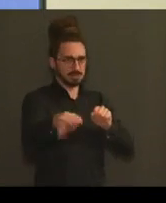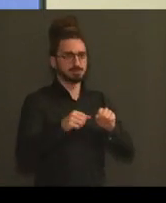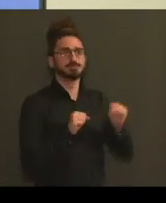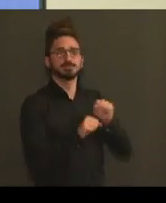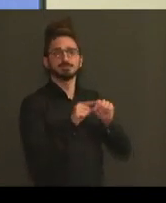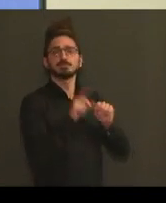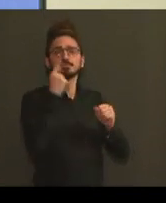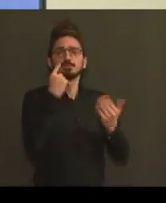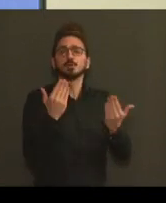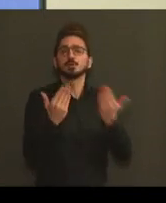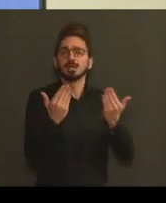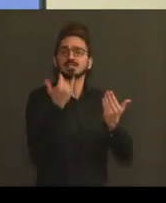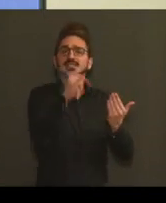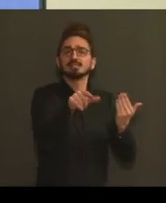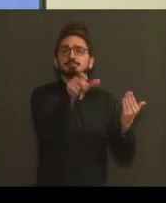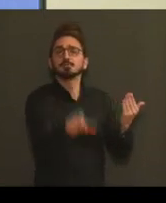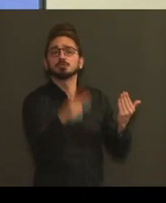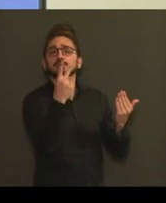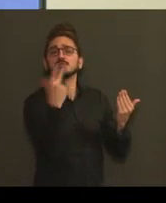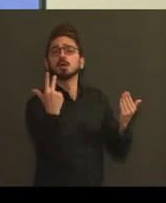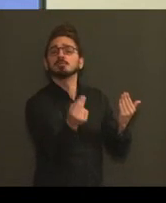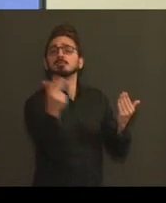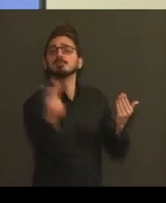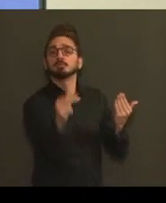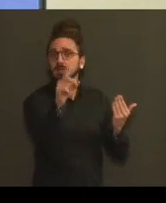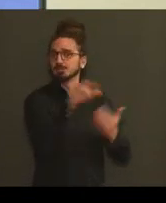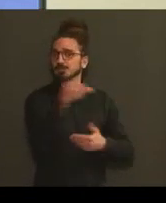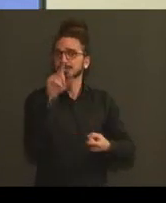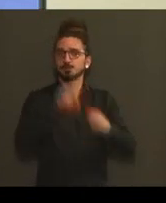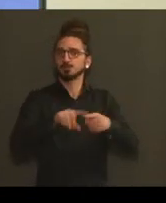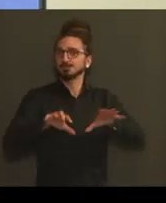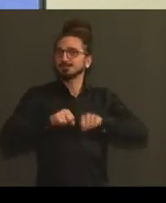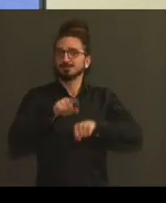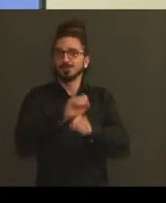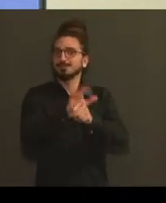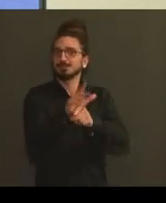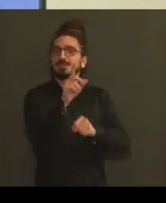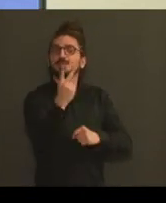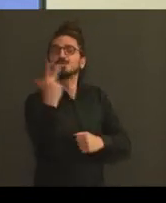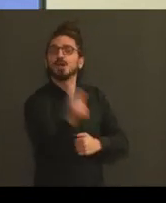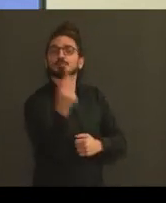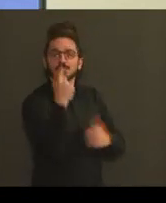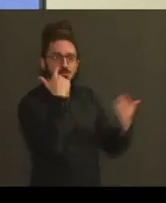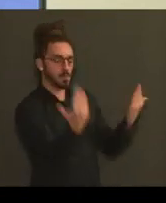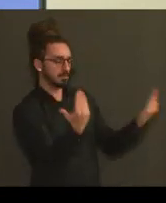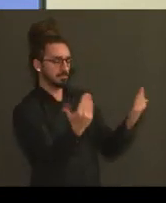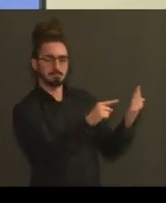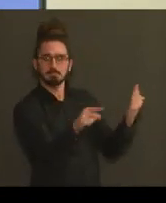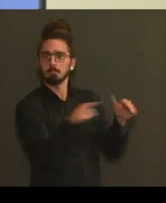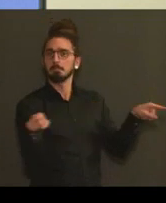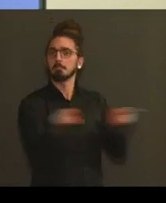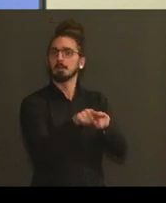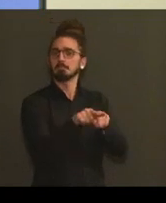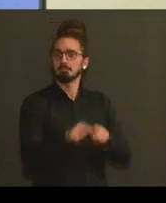Covid. Par contre, nous disposons actuellement de très peu de données. Elles sont limitées à des